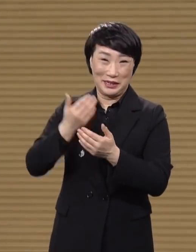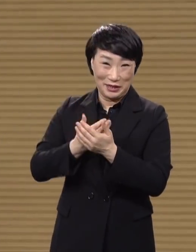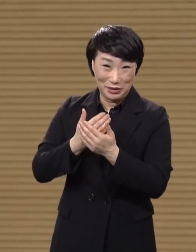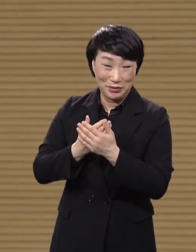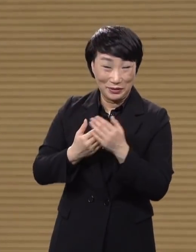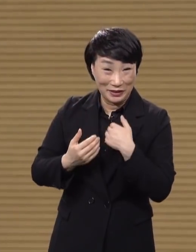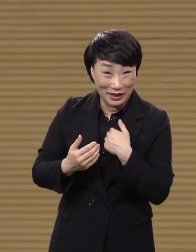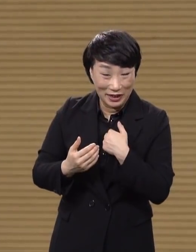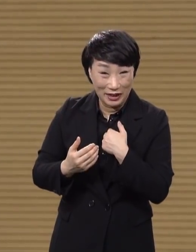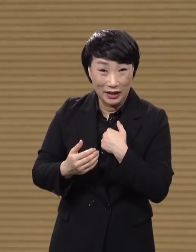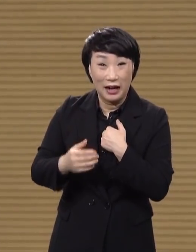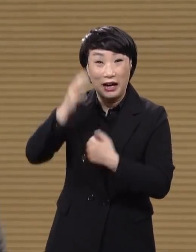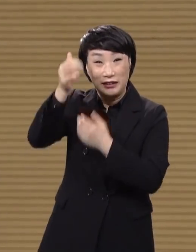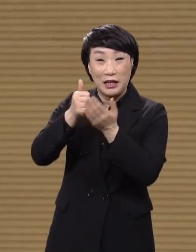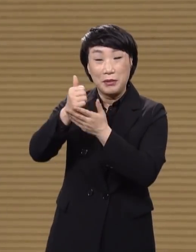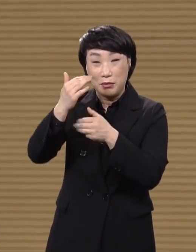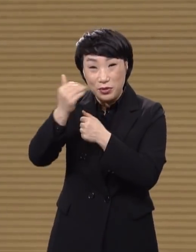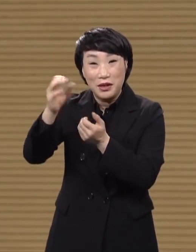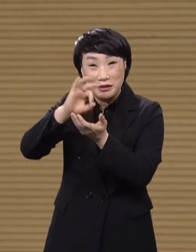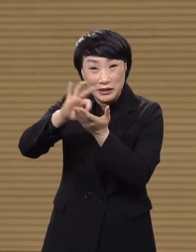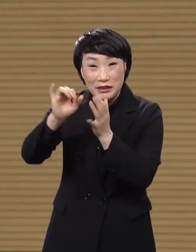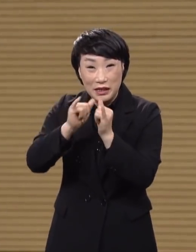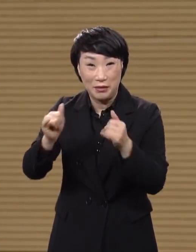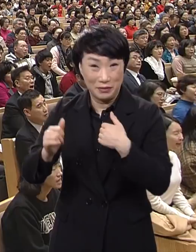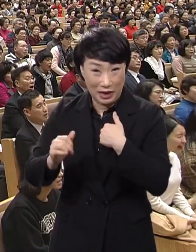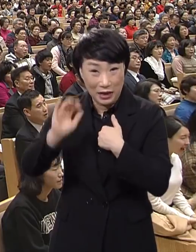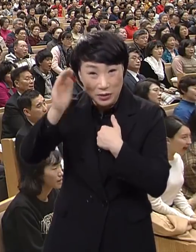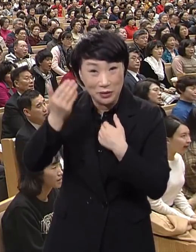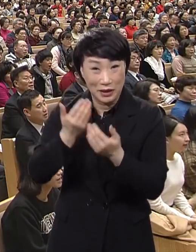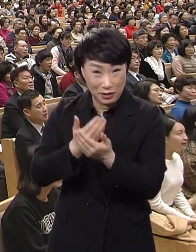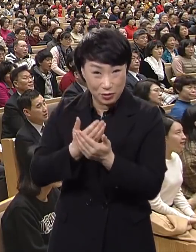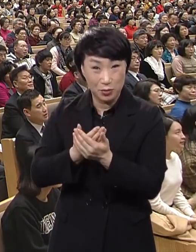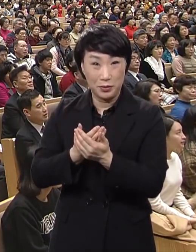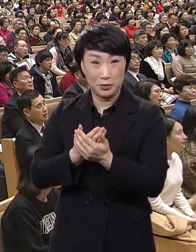하시고 하나님이 쓰시는 사람이 되게 하옵소서.